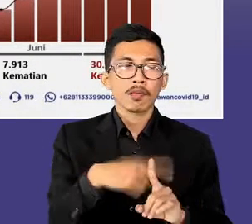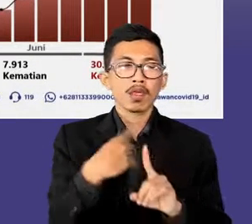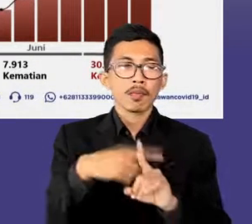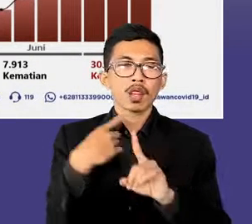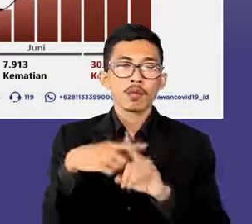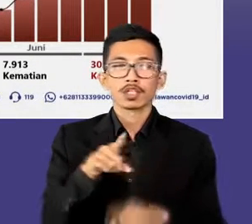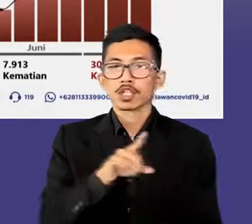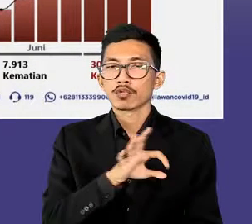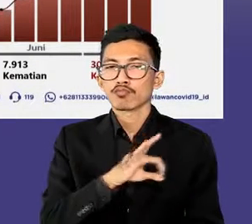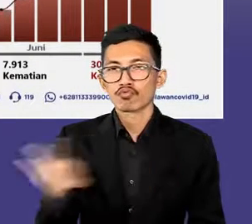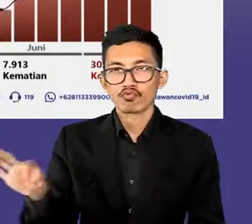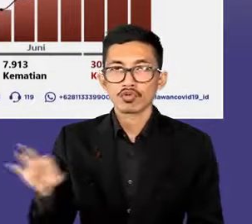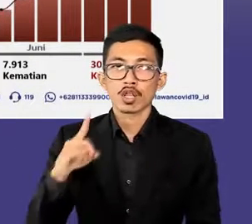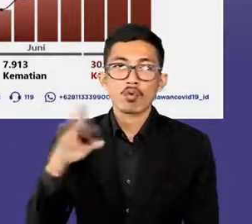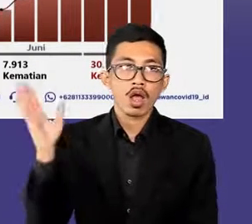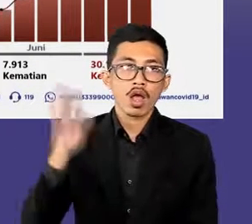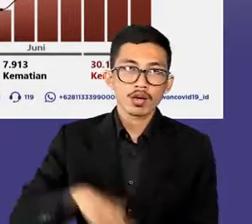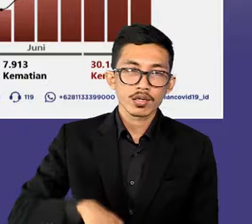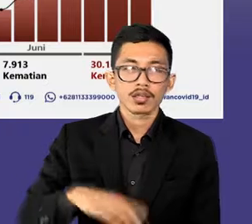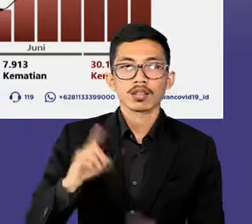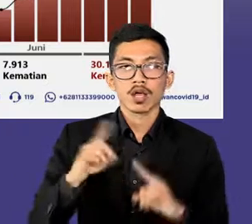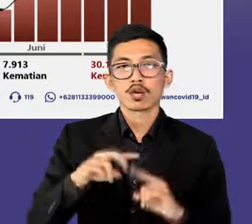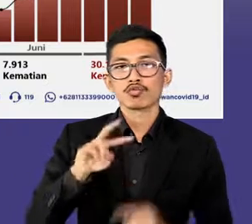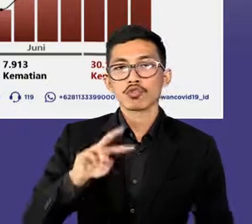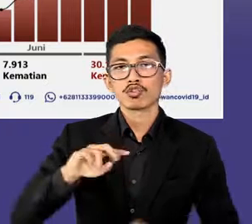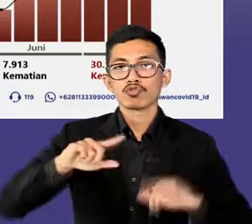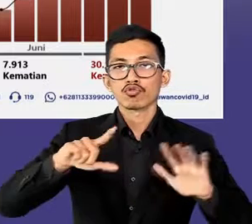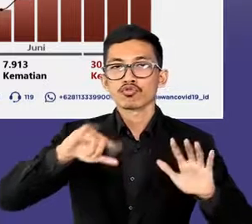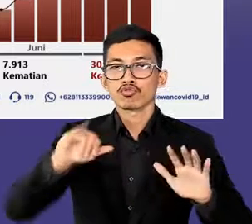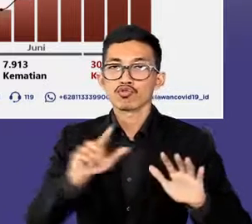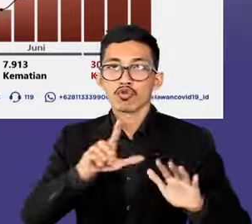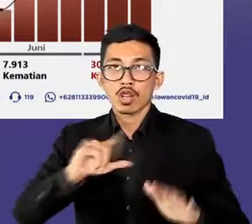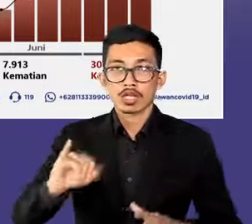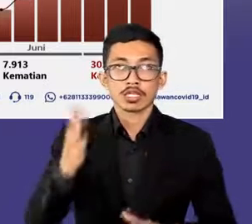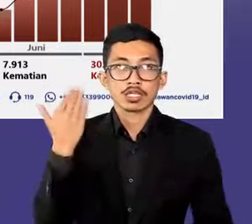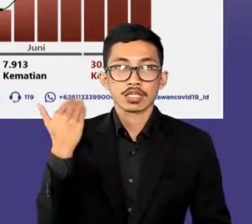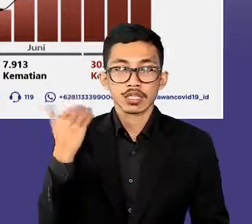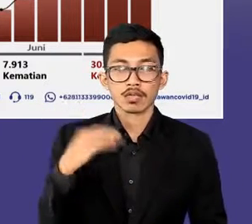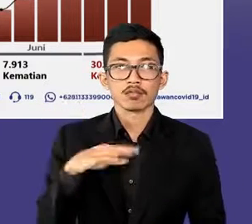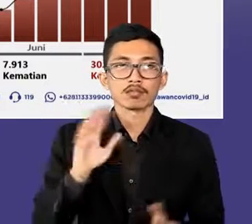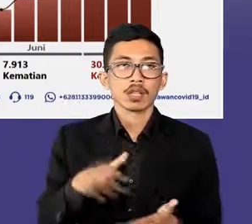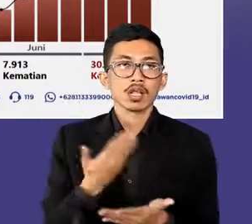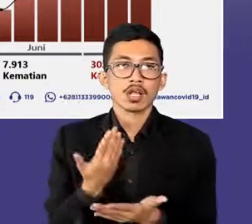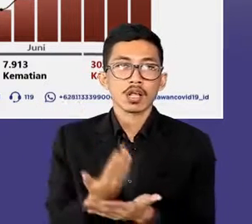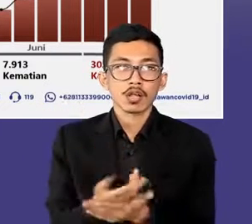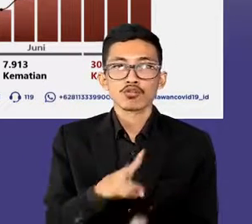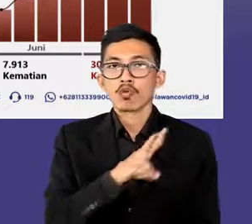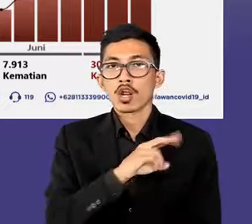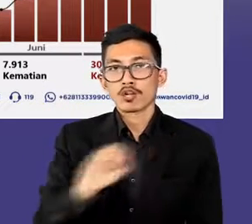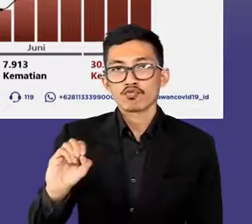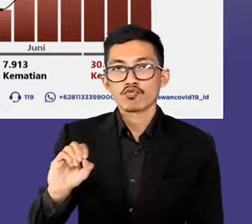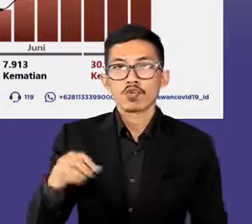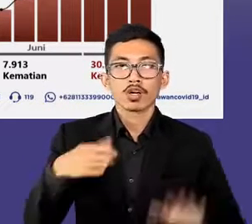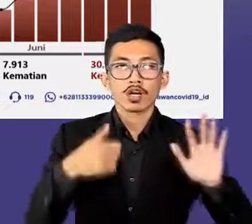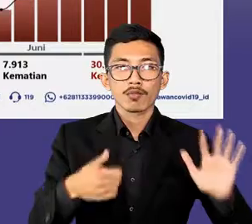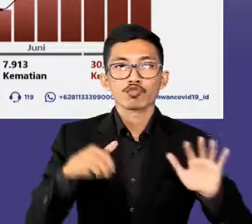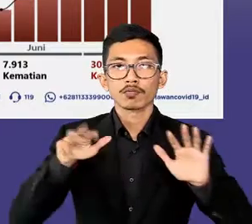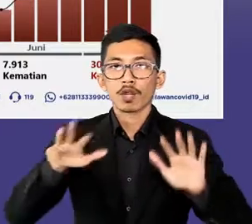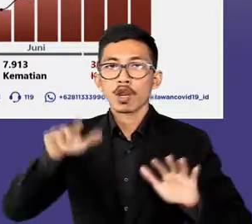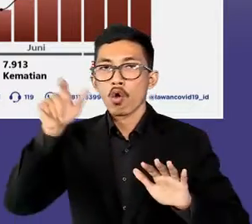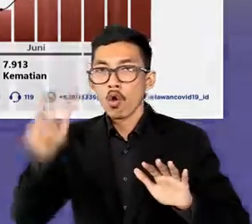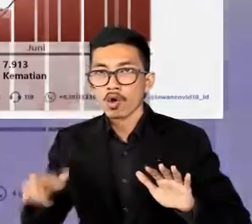harinya bahkan pada tanggal 27 juli lalu kematian harian mencapai 2069 dalam satu